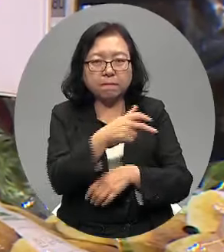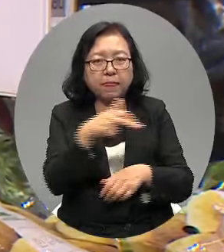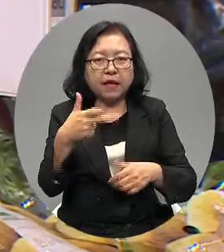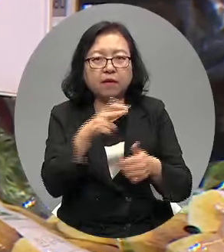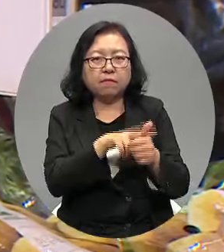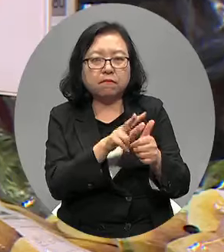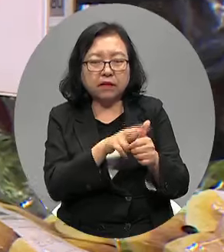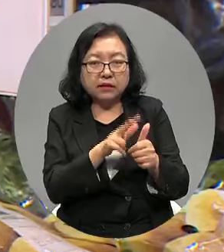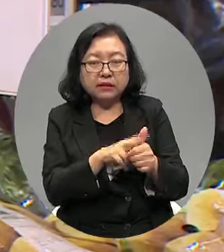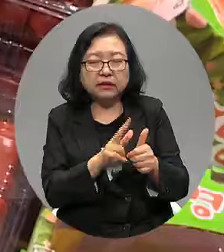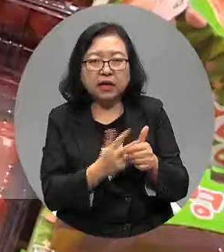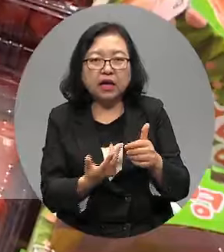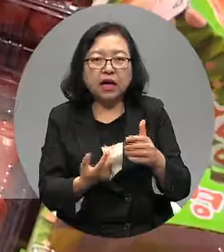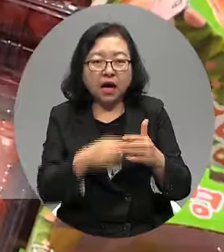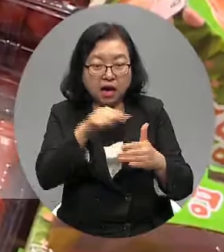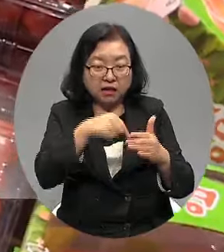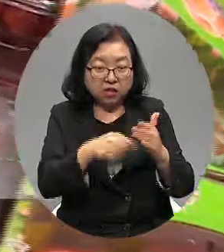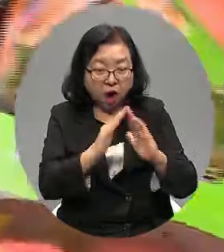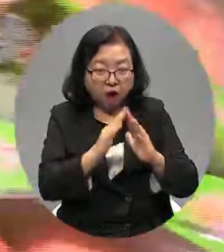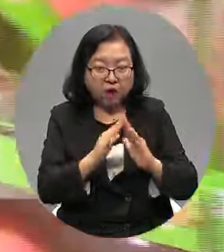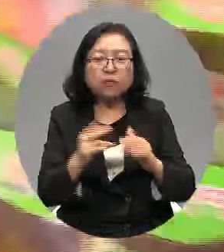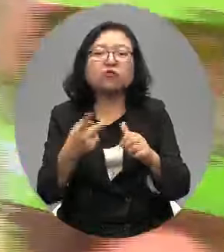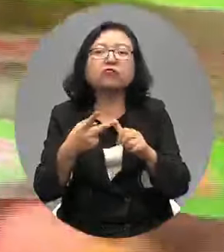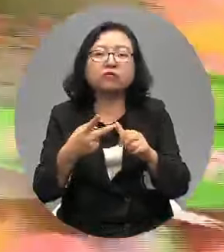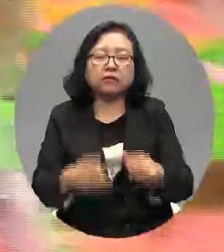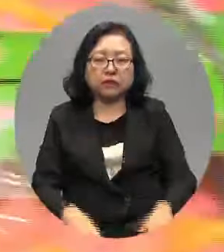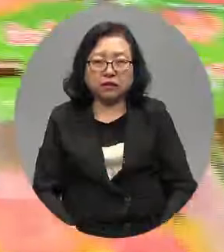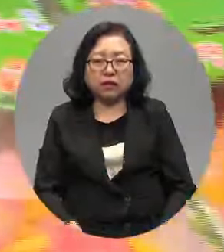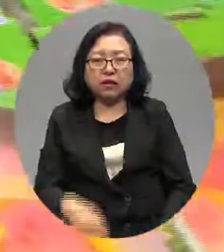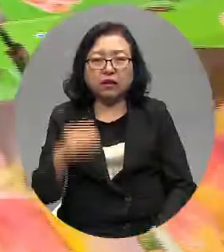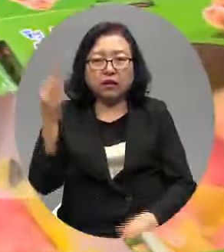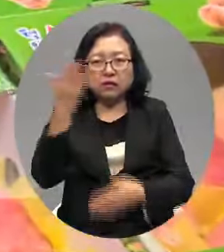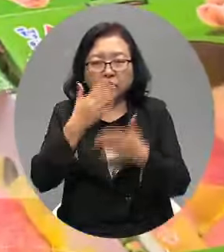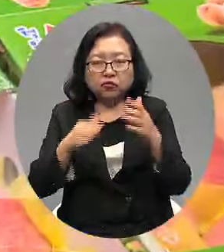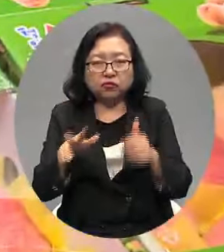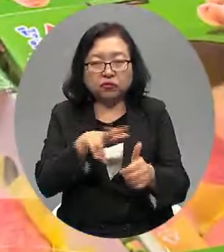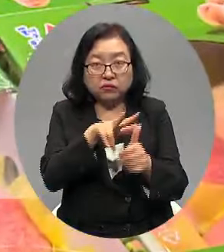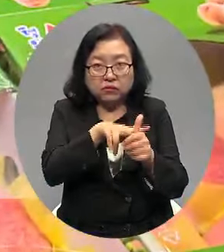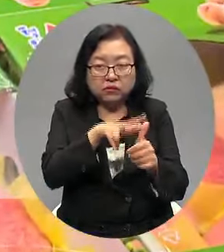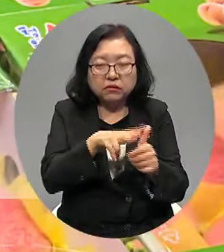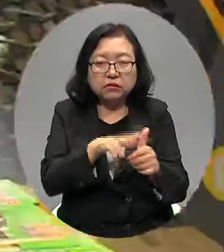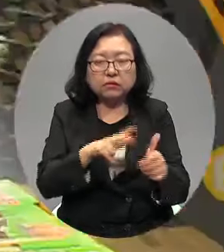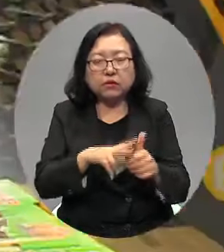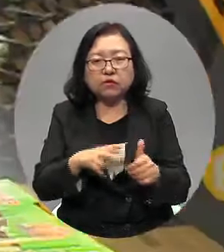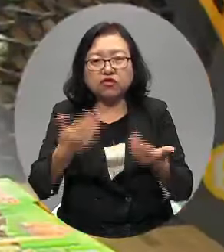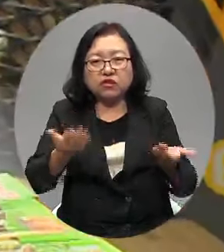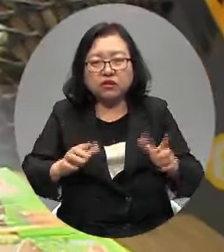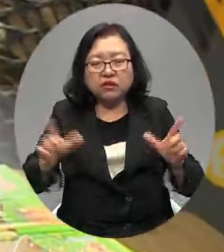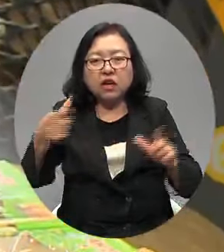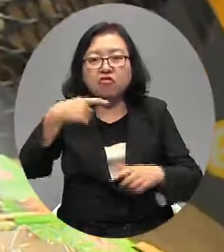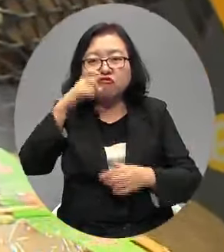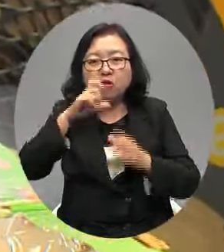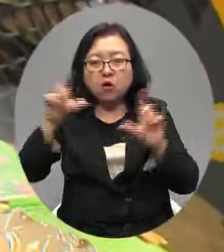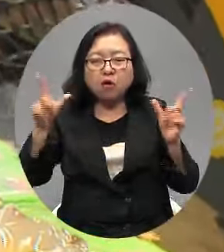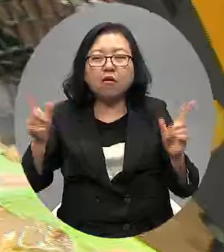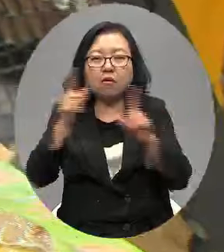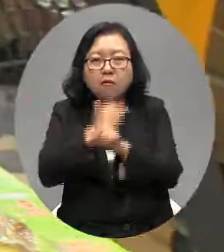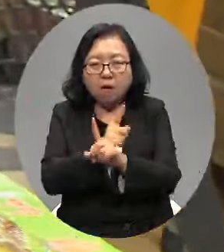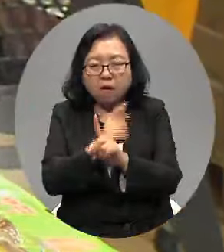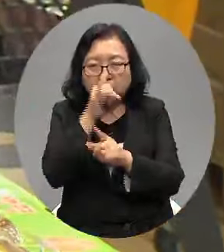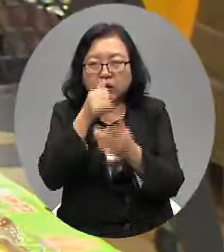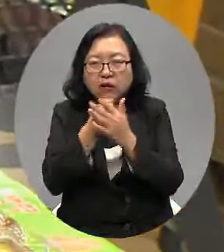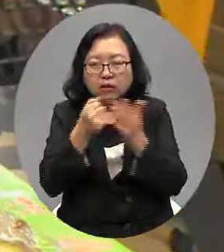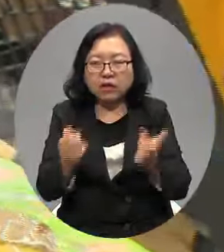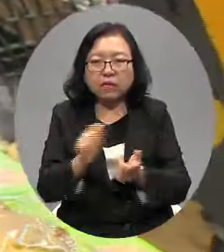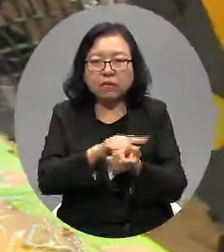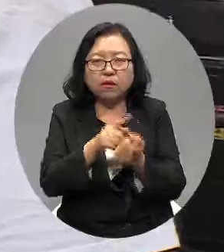번째. 청주 지역 대형마트 의무 휴업일을 지난해 일요일에서 수요일로 바꾸면서 지역 상권과 대형마트가 합의한 데